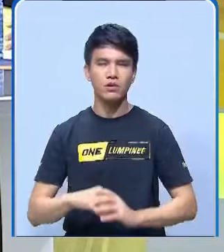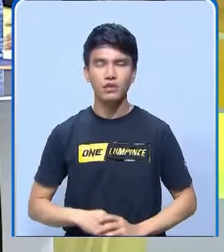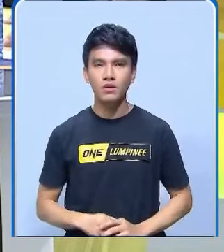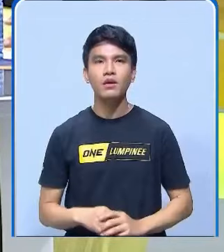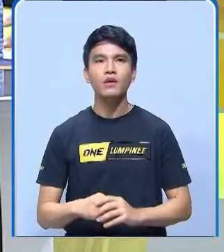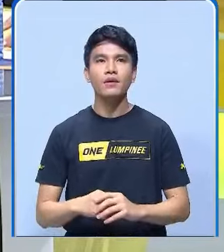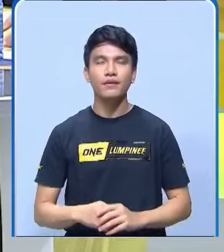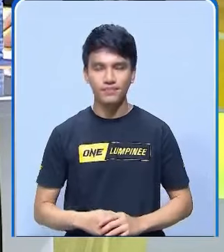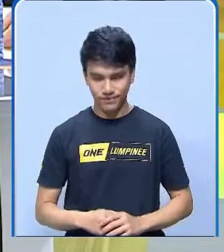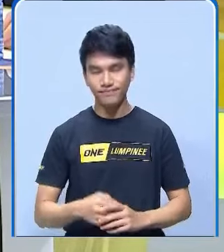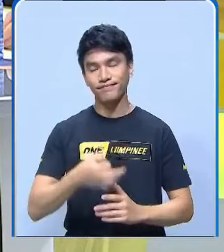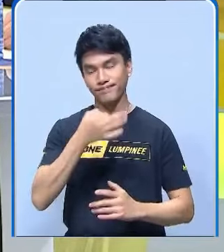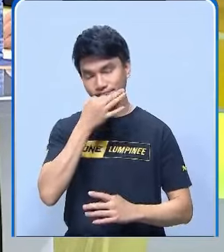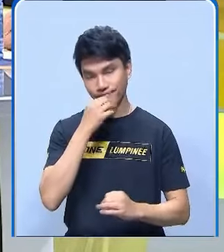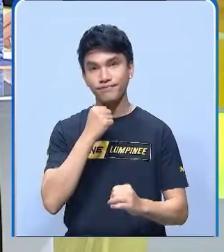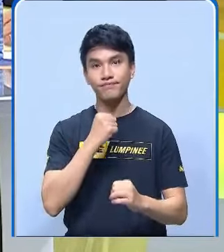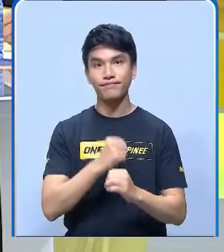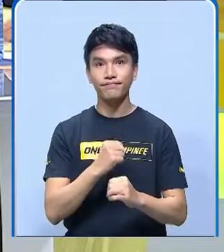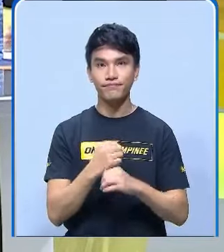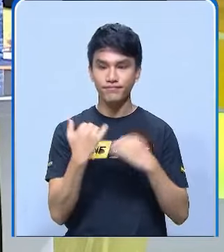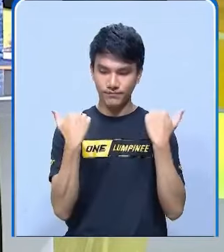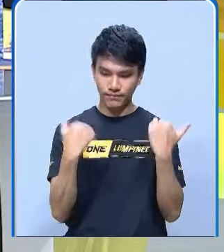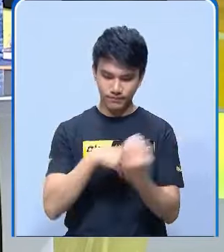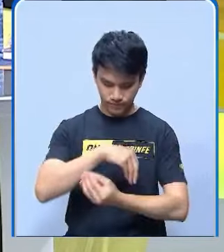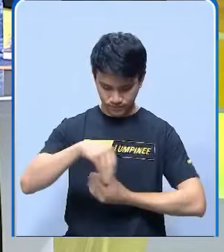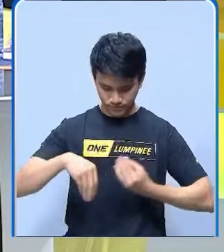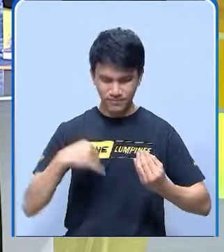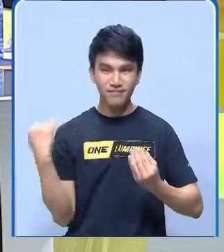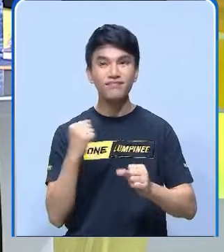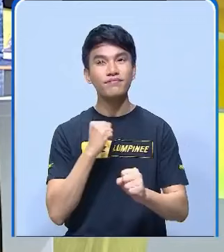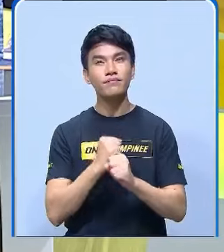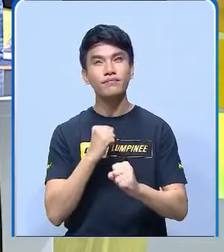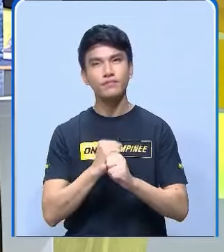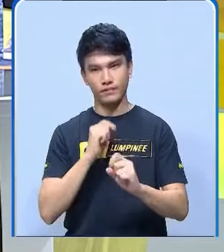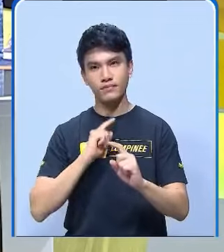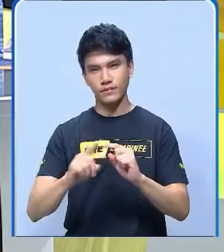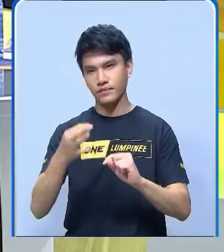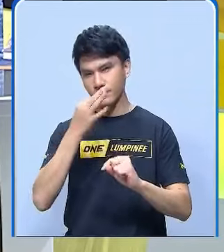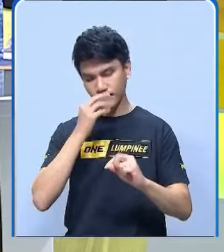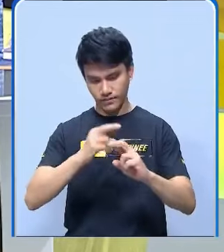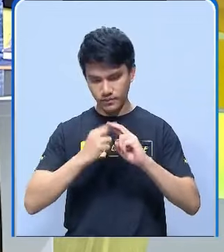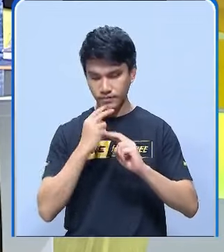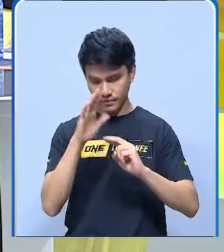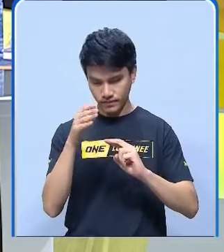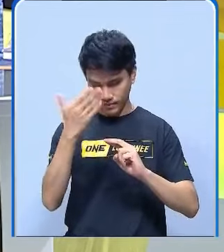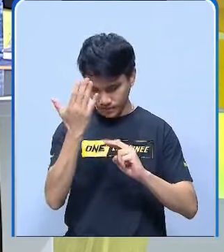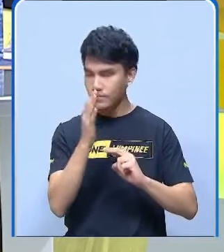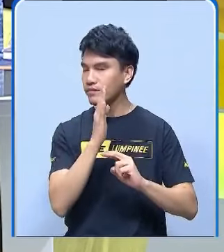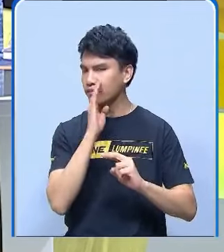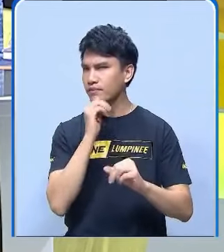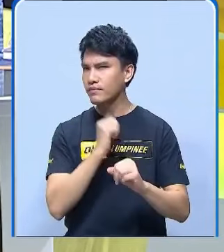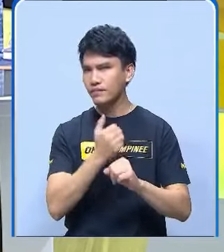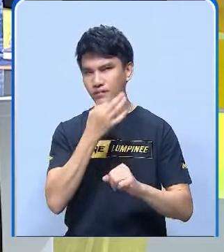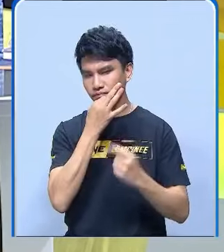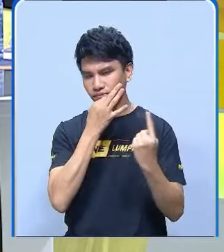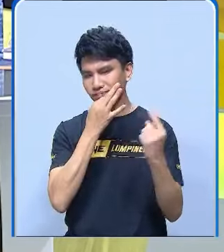พูดถึงเรื่องการประกอบอาชีพอะไรในช่วงนี้นะคะเศรษฐกิจแบบนี้ทำอะไรก็รักษาอาชีพของตัวเองไว้ให้ดีนะคะหรือถ้าจะให้ดีอย่าทำอาชีพ